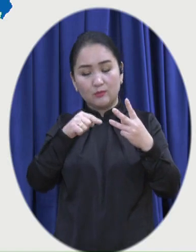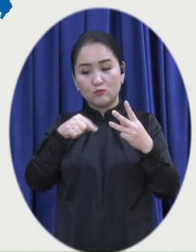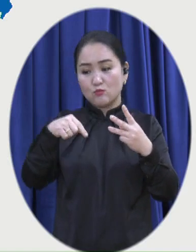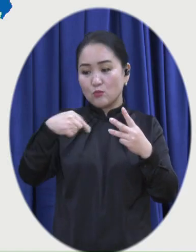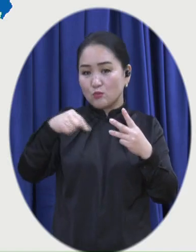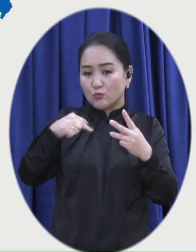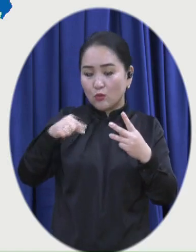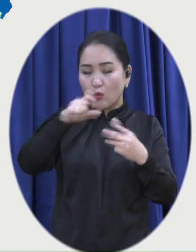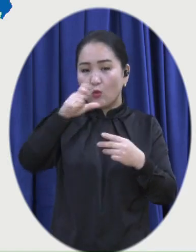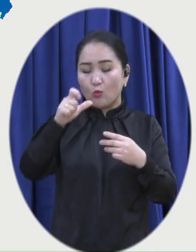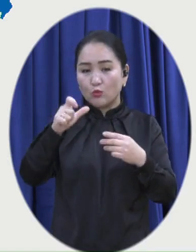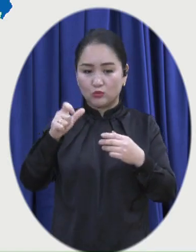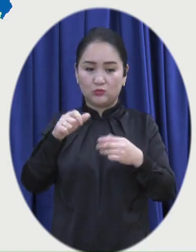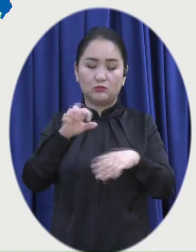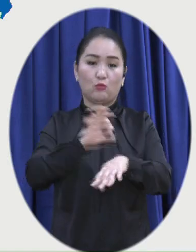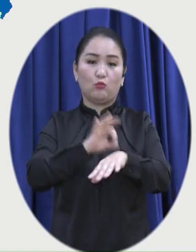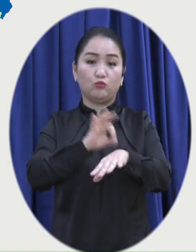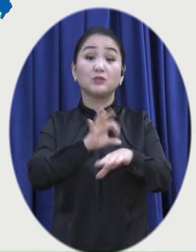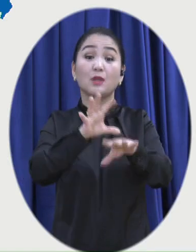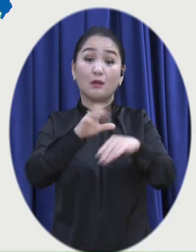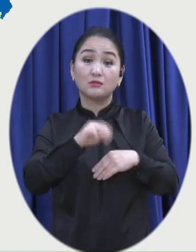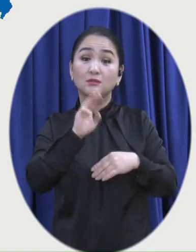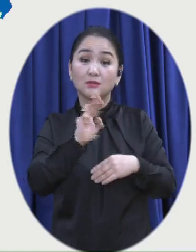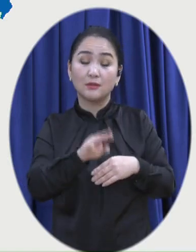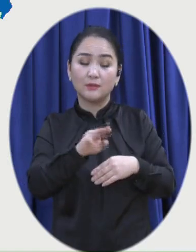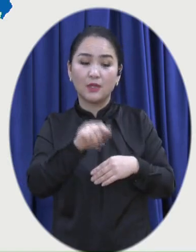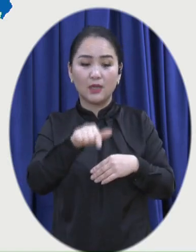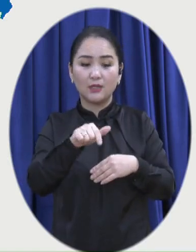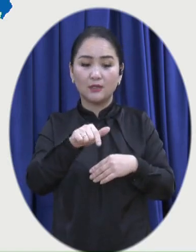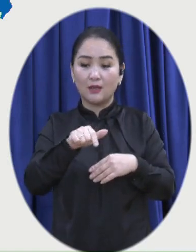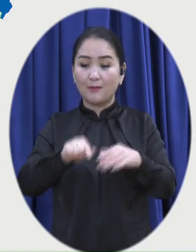орсон хүмүүс бол ихвчлээ өвчилж байна. Тэгэхээр энэ одоо